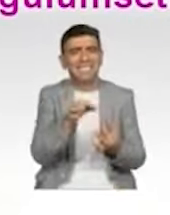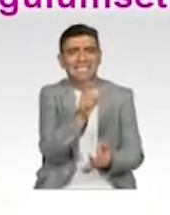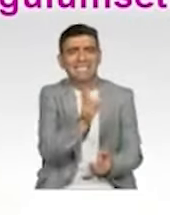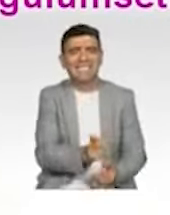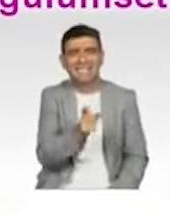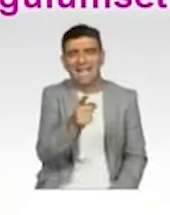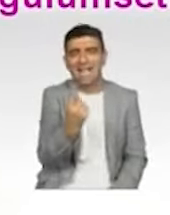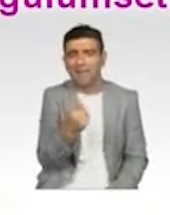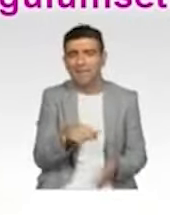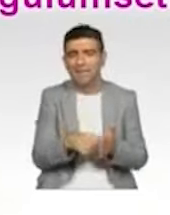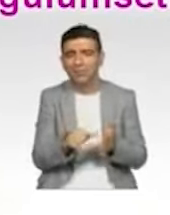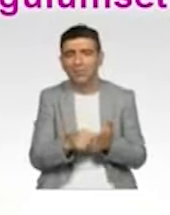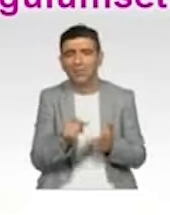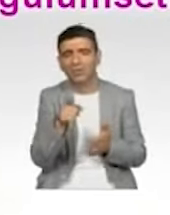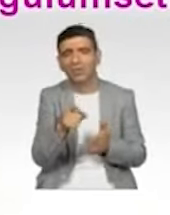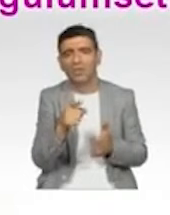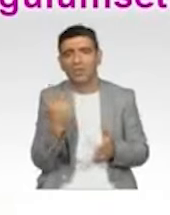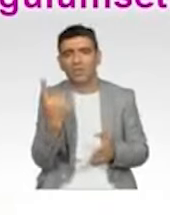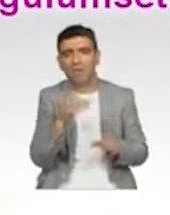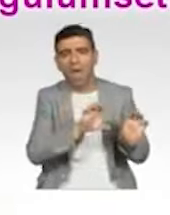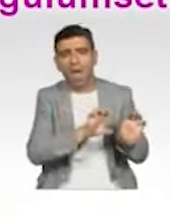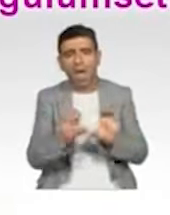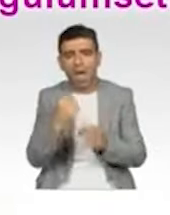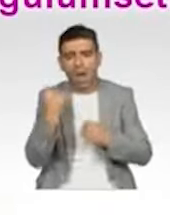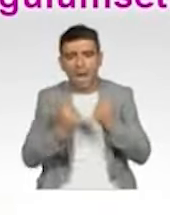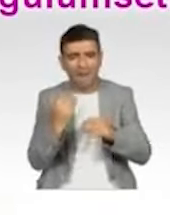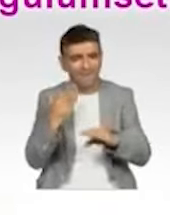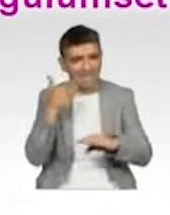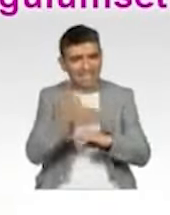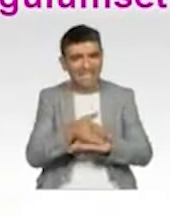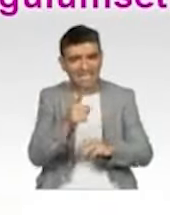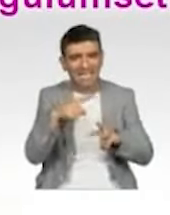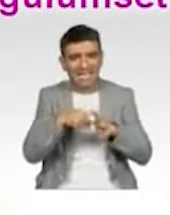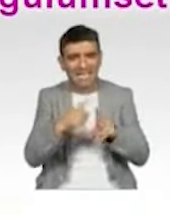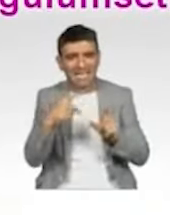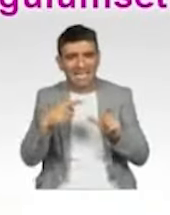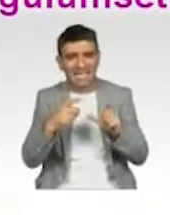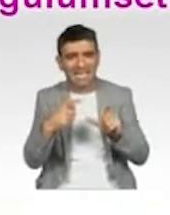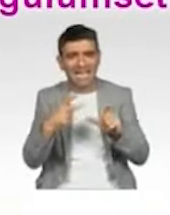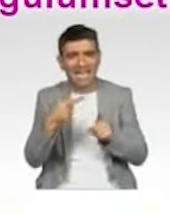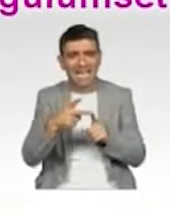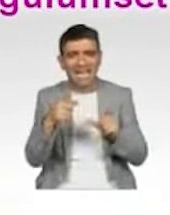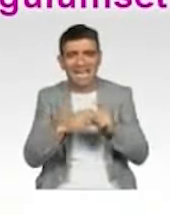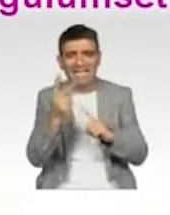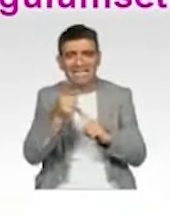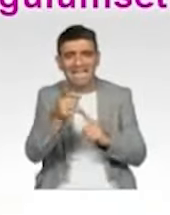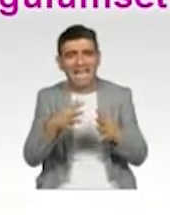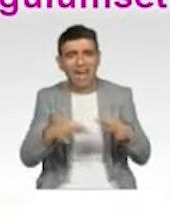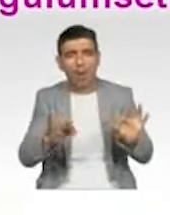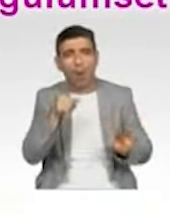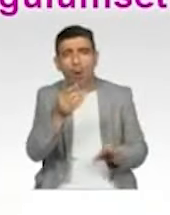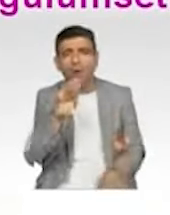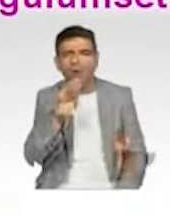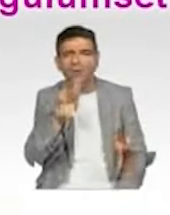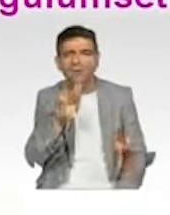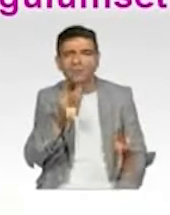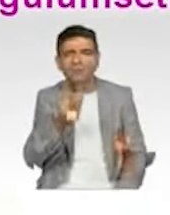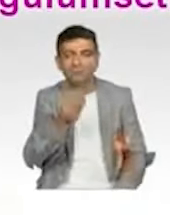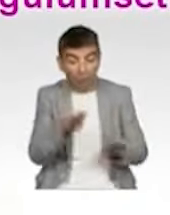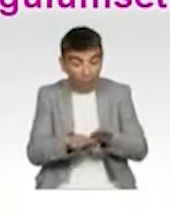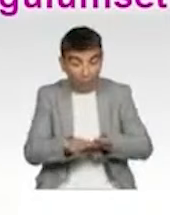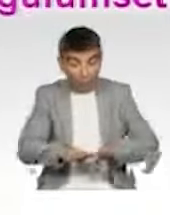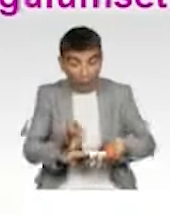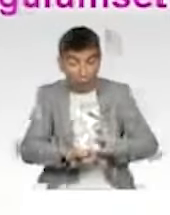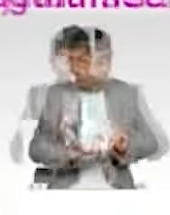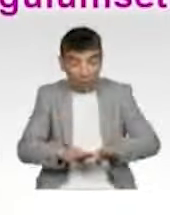dönem Nevşehir'e gittim bir otobüs insan gitmiş. Demişler ki Ezgi'ye hazırladığın o restoranı bulmuşlar. Ezgi'ye hazırladığın sofrayı